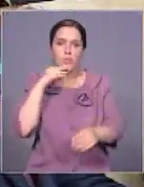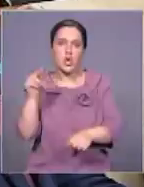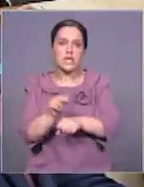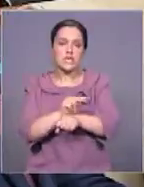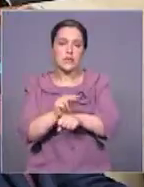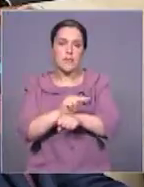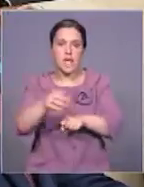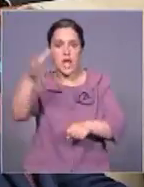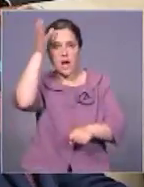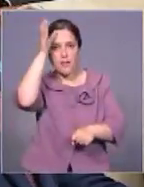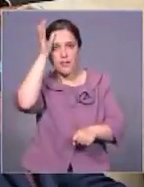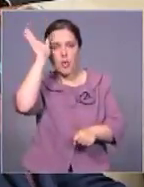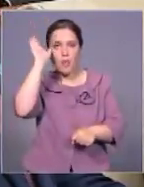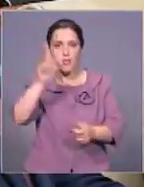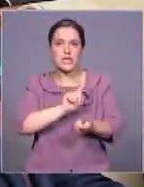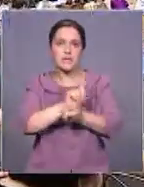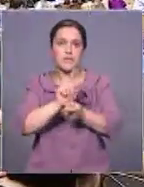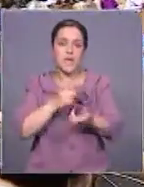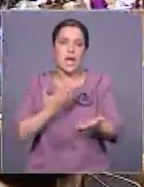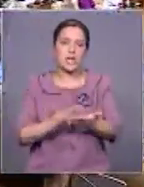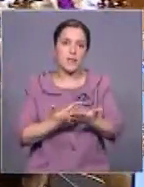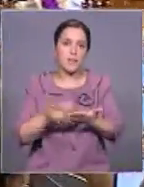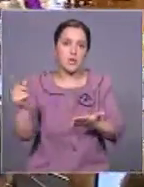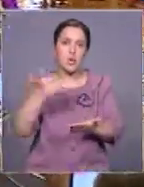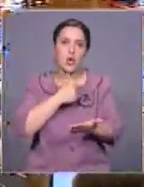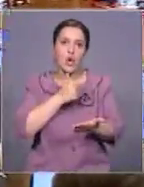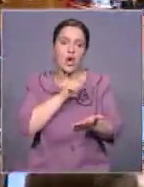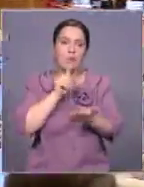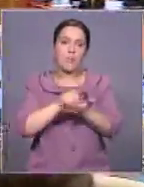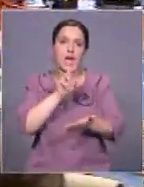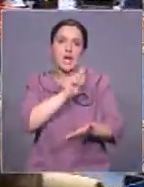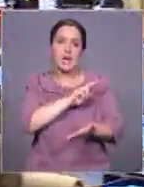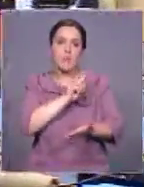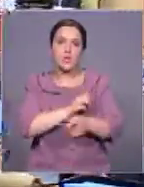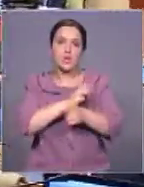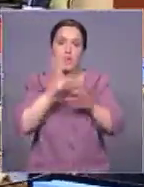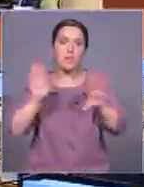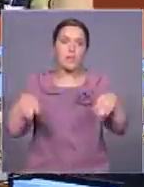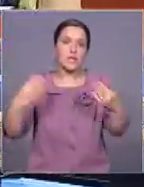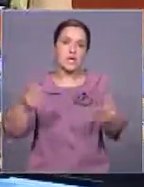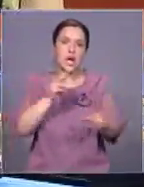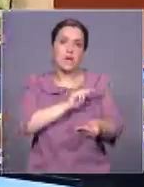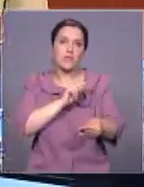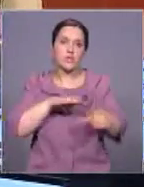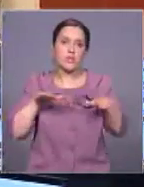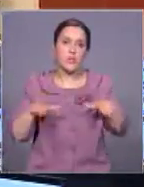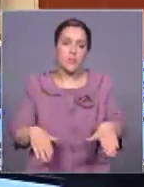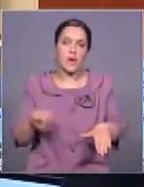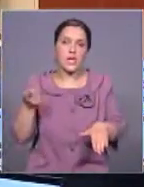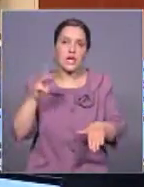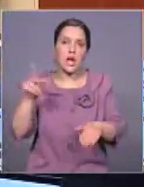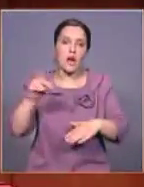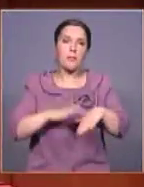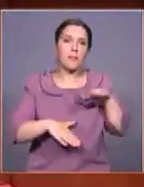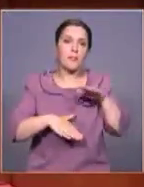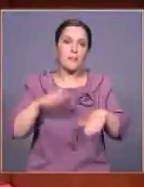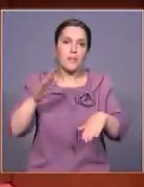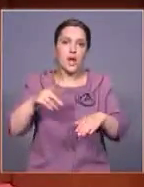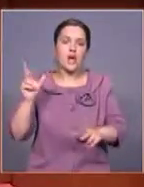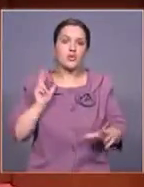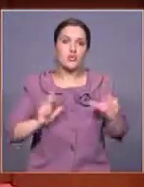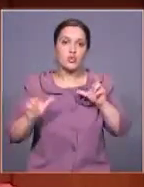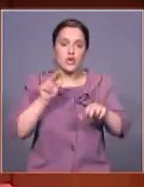изменений в системе образования. Например, он устанавливает обязательство работодателей предоставлять рабочие места для прохождения практики.